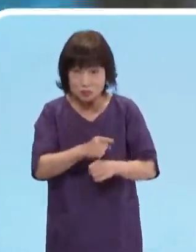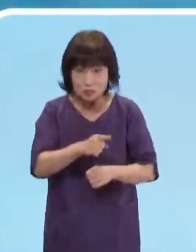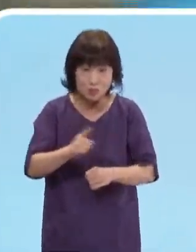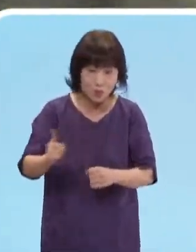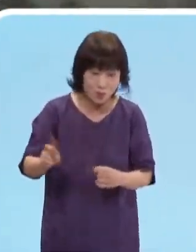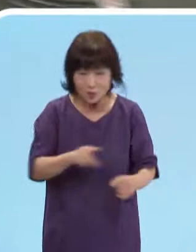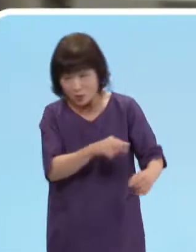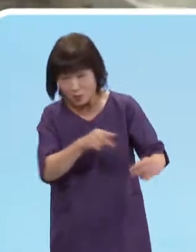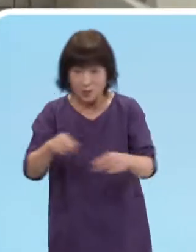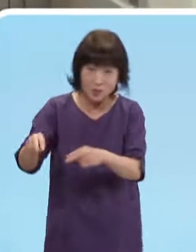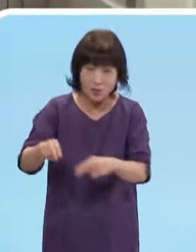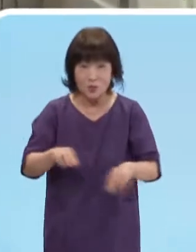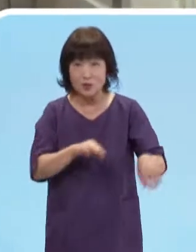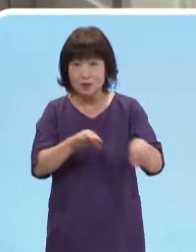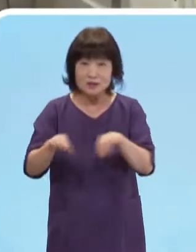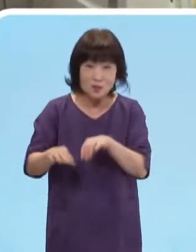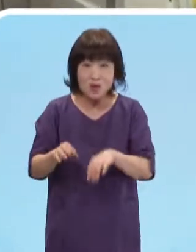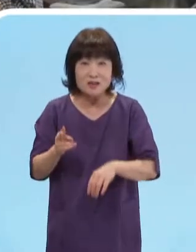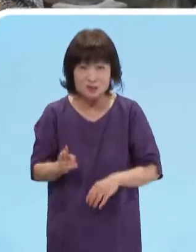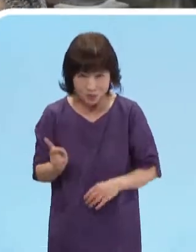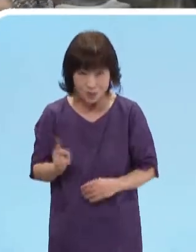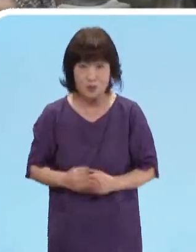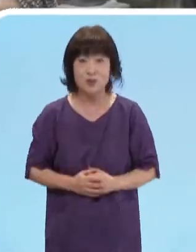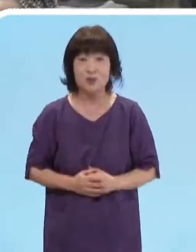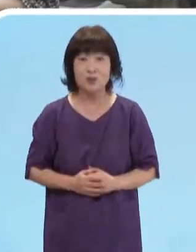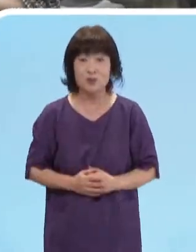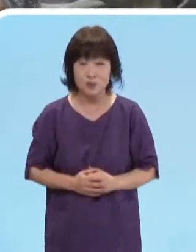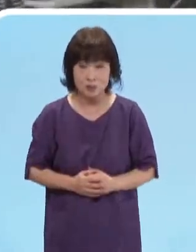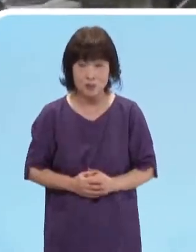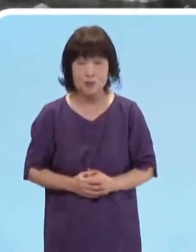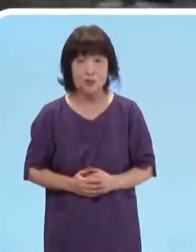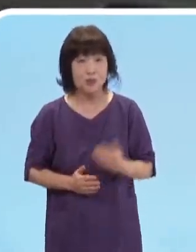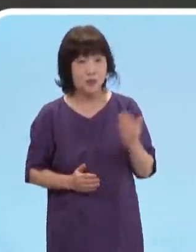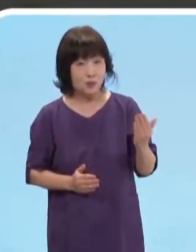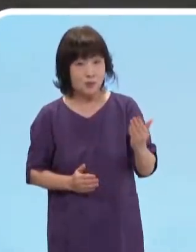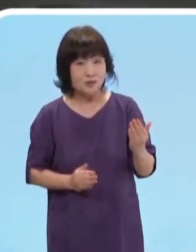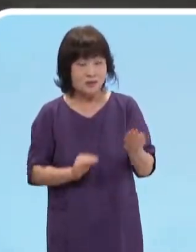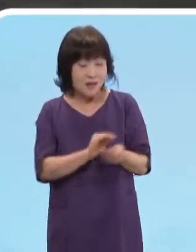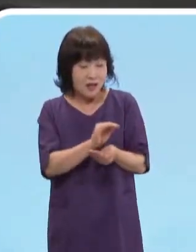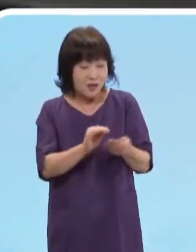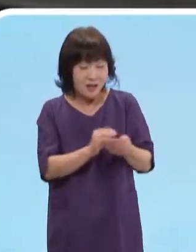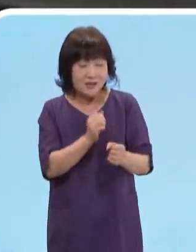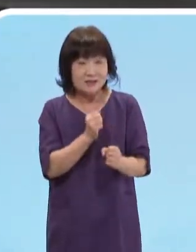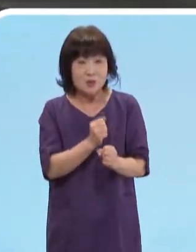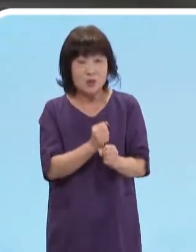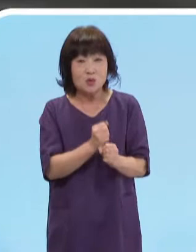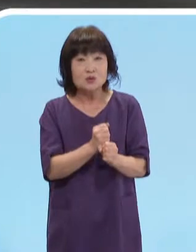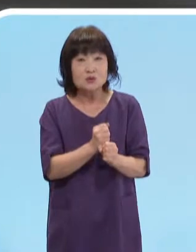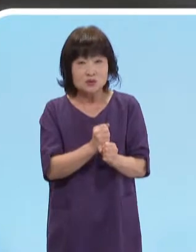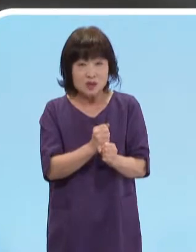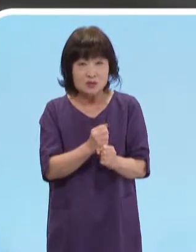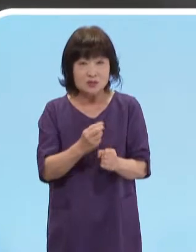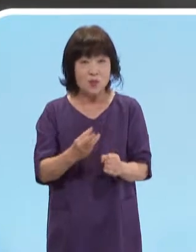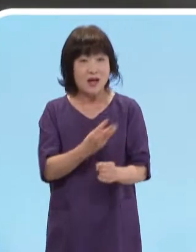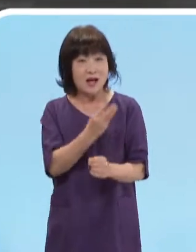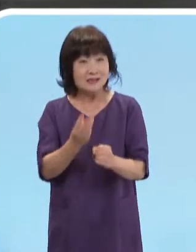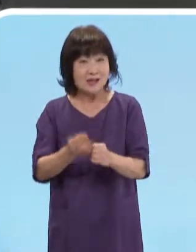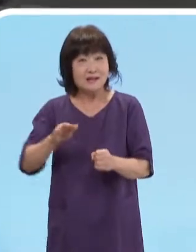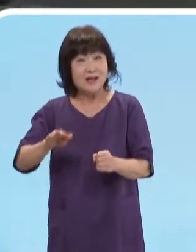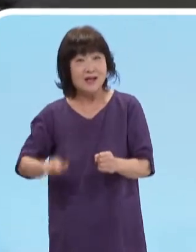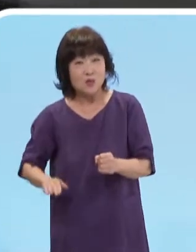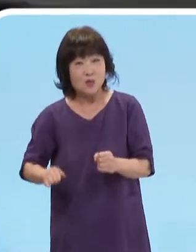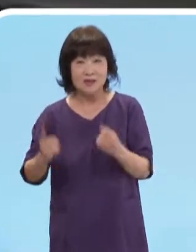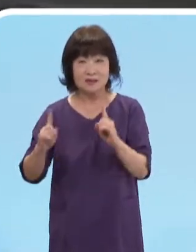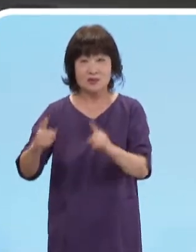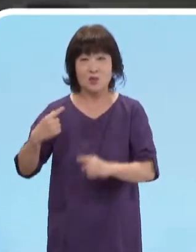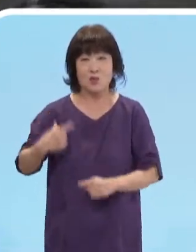ぐるしいもん、ものすごいバタバタで。 向かいで和菓子を作っているのは3年後輩の門脇さん。